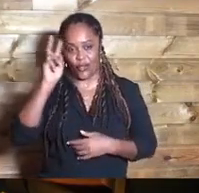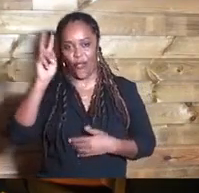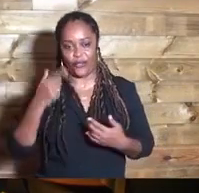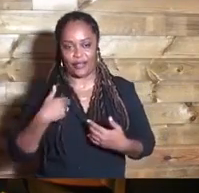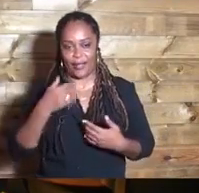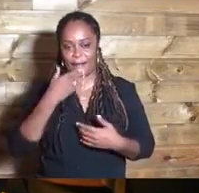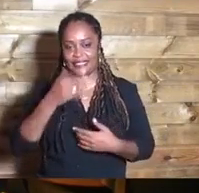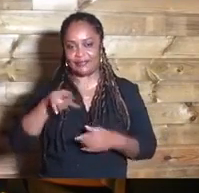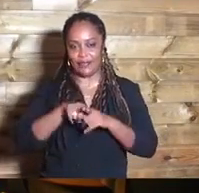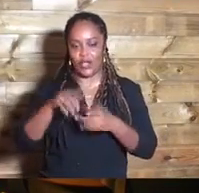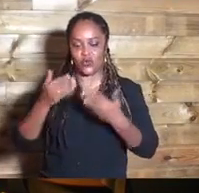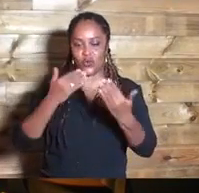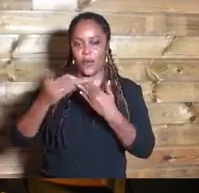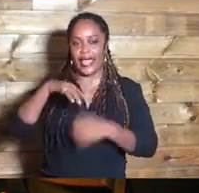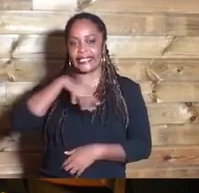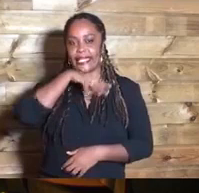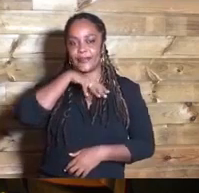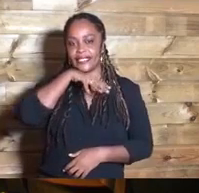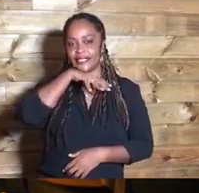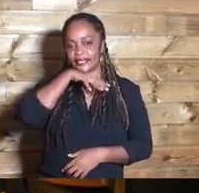C'est ça on dit?